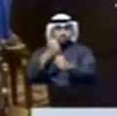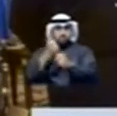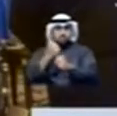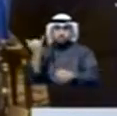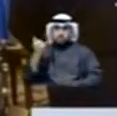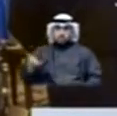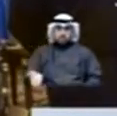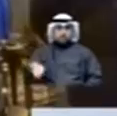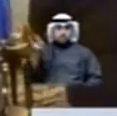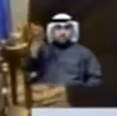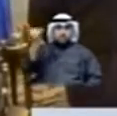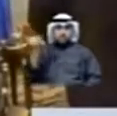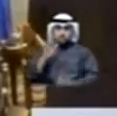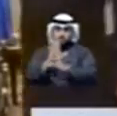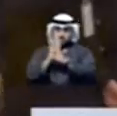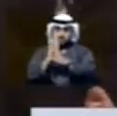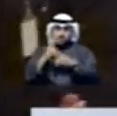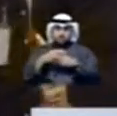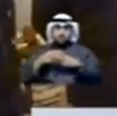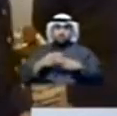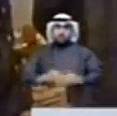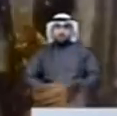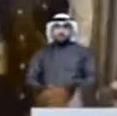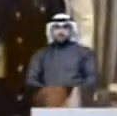بما يخدم أمن وأمان الكويت.